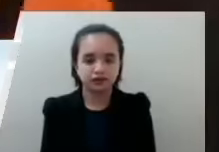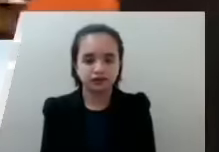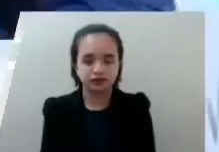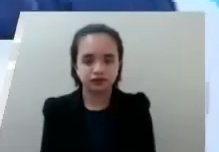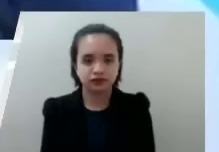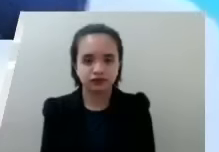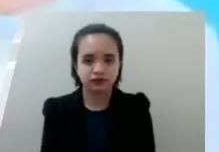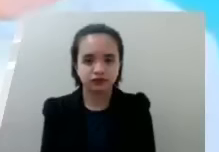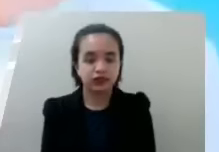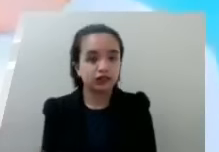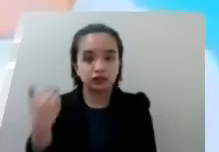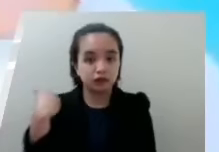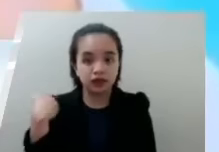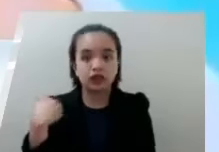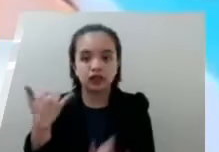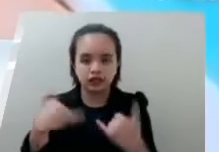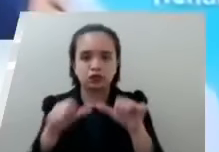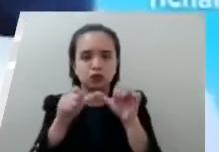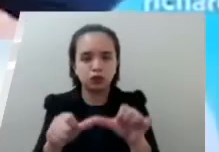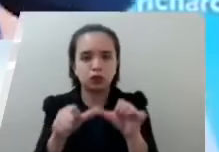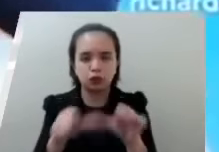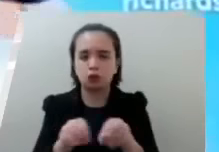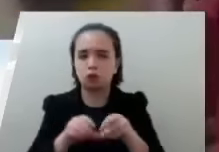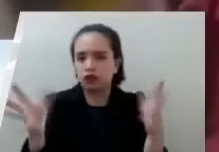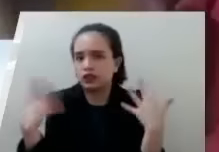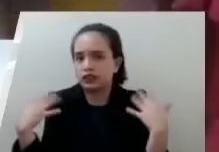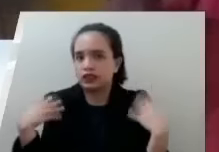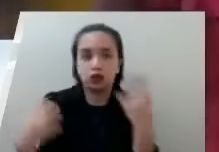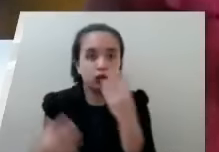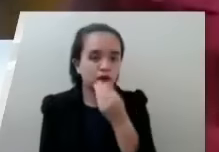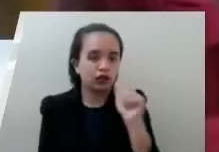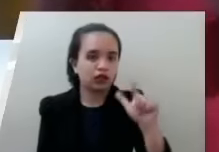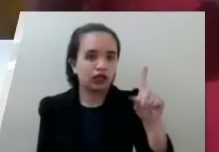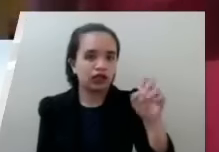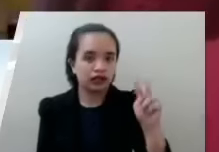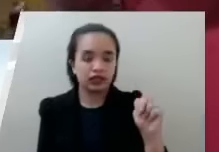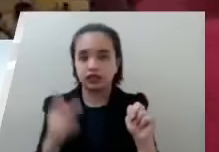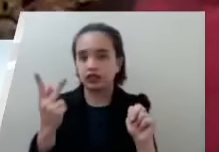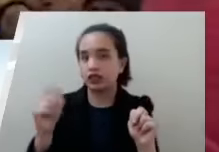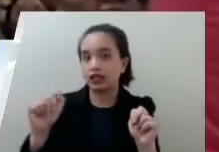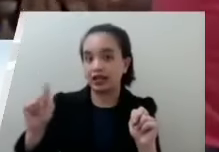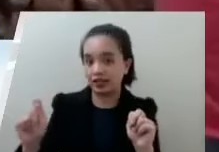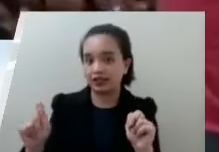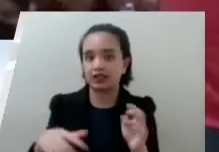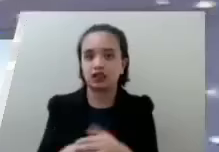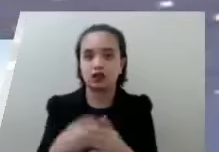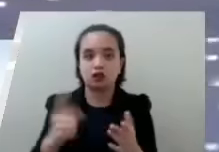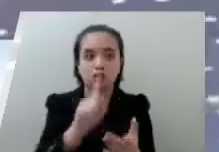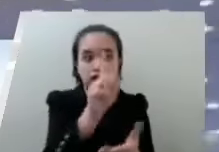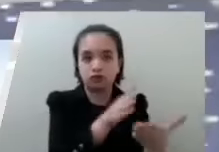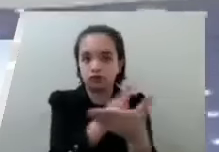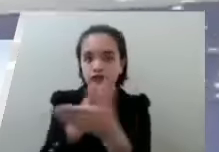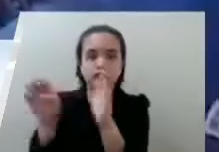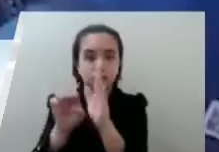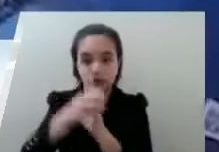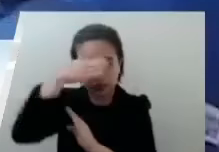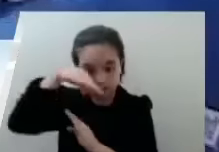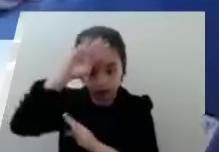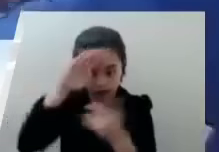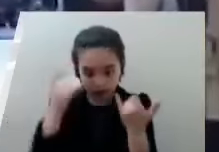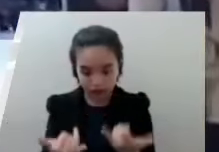Abang wala pa yan, tuloy-tuloy ang pagpapakilig ni na Alden Richards at Catherine Bernardo, one city at a time, tulad sa Cavite ngayong araw at